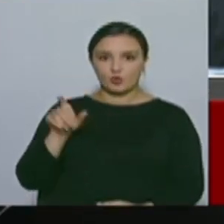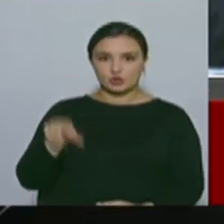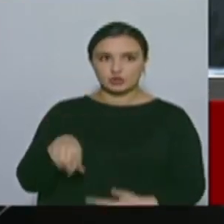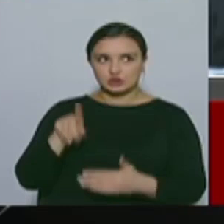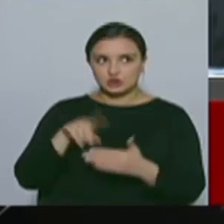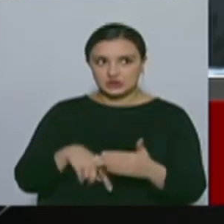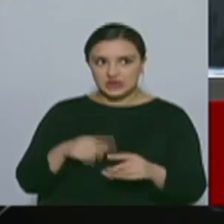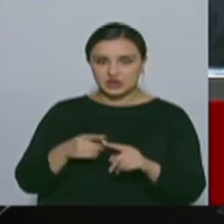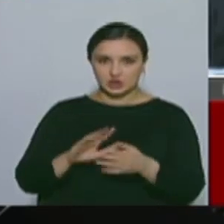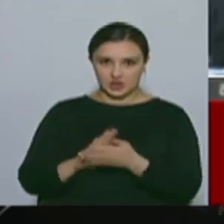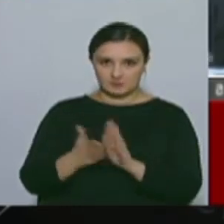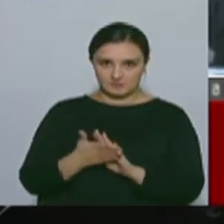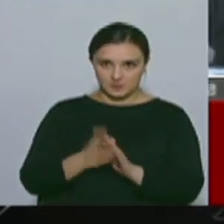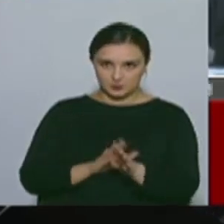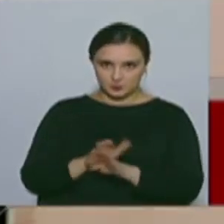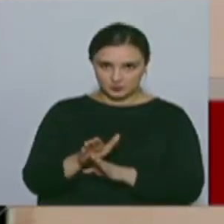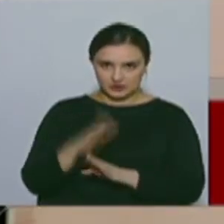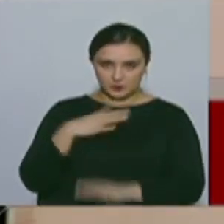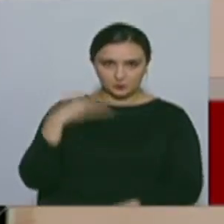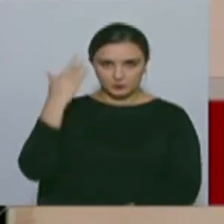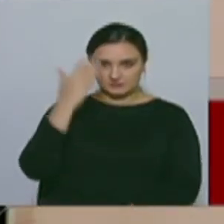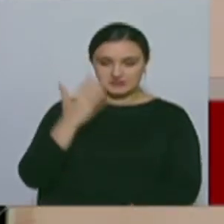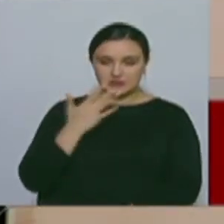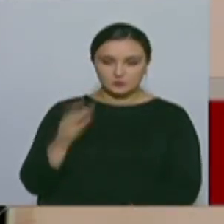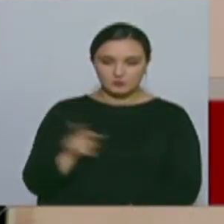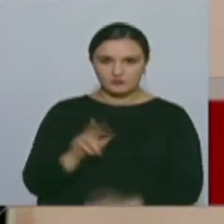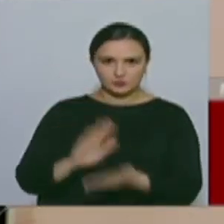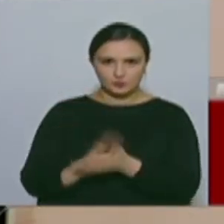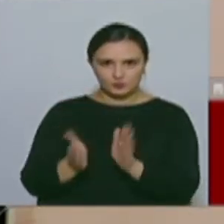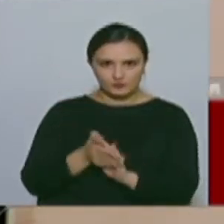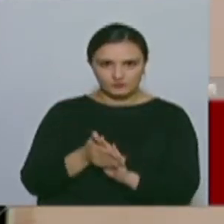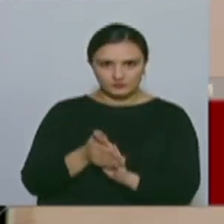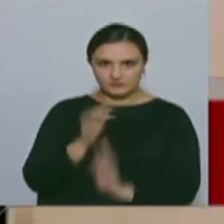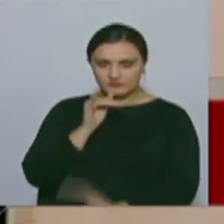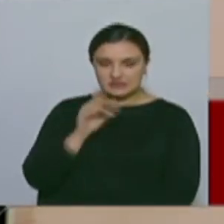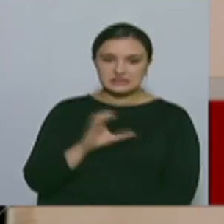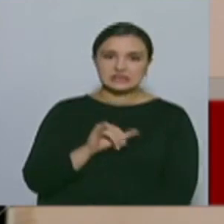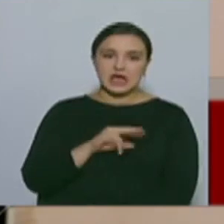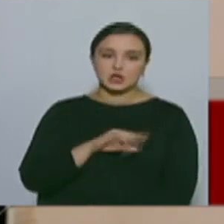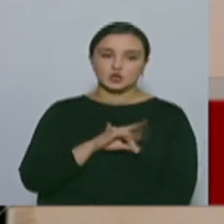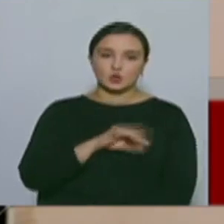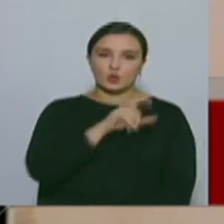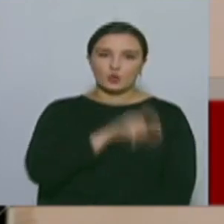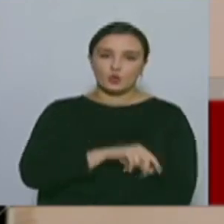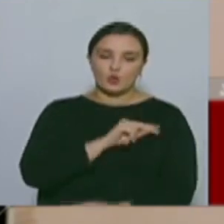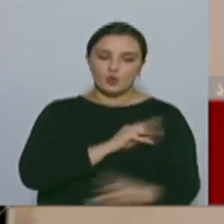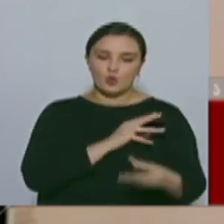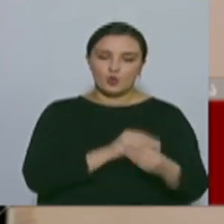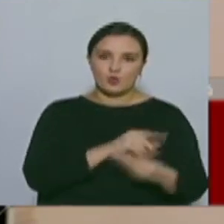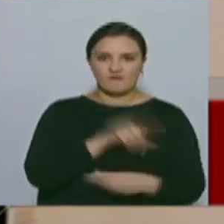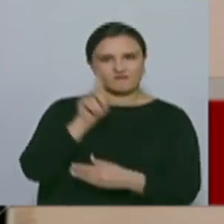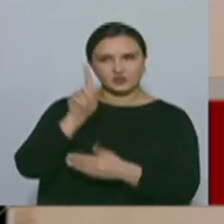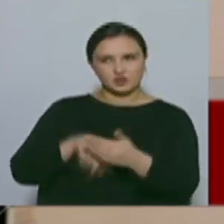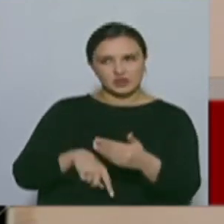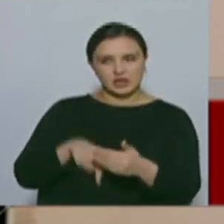ეს შეთანხმება, სრული შეთანხმება ქართული ოცნების და ნაციონალური მოძრაობის შორის, სანდროს ჩემს კოლეგას და მეგობარს ჯერა,